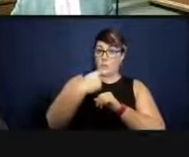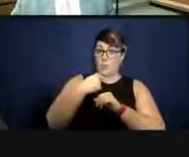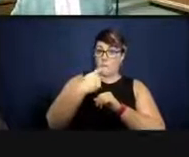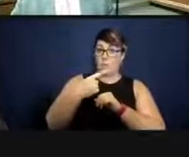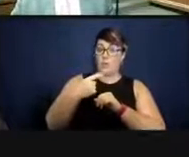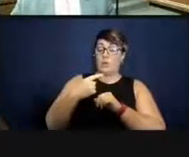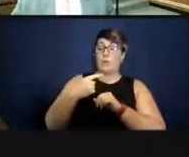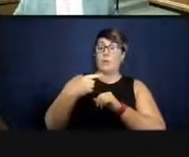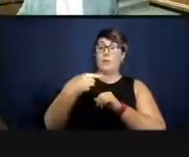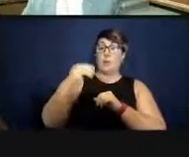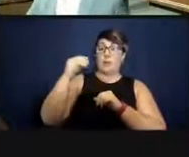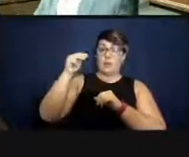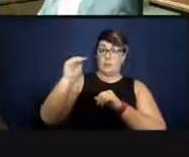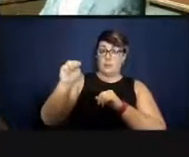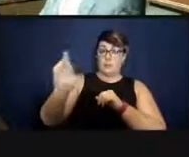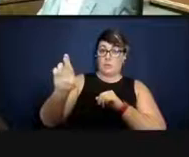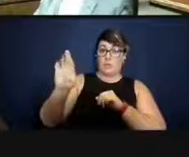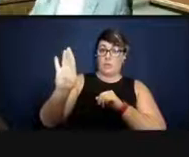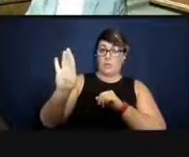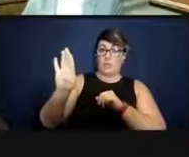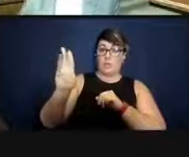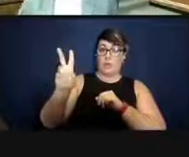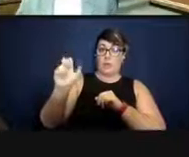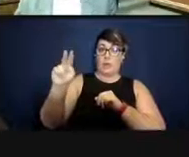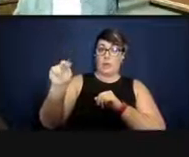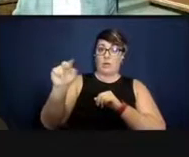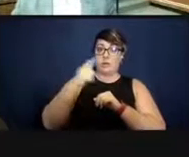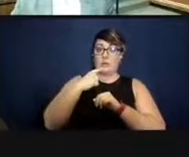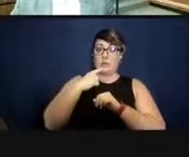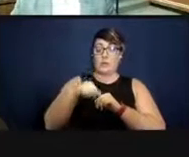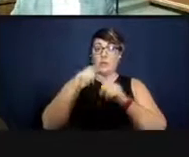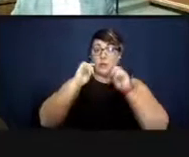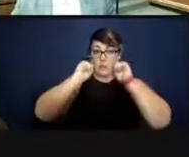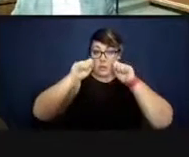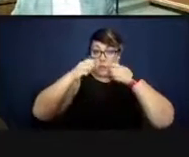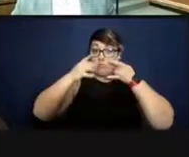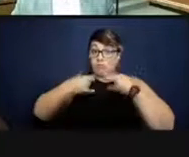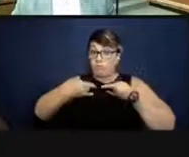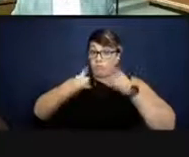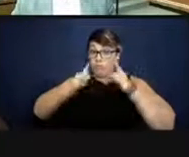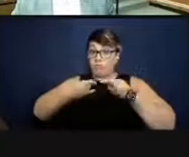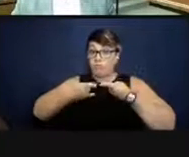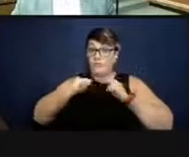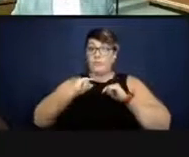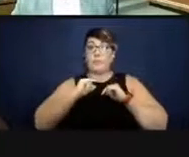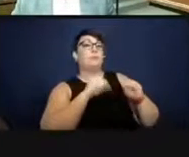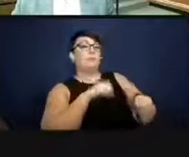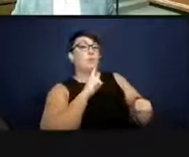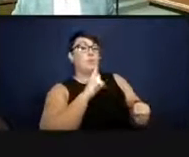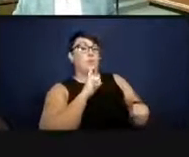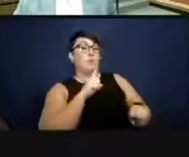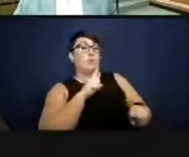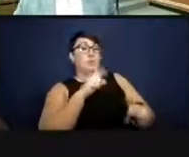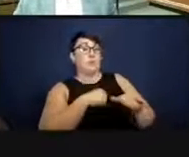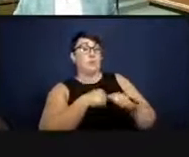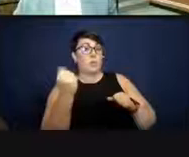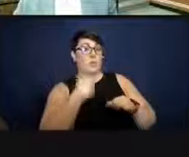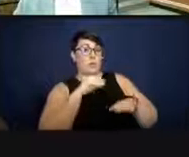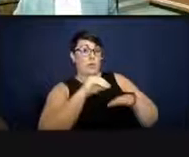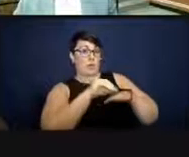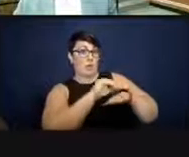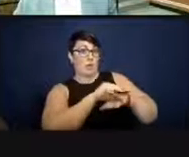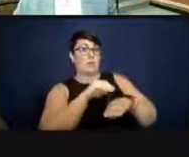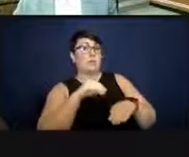تفضل. قال لي السيد براون بأن أوصل لكم هذه الرسالة.